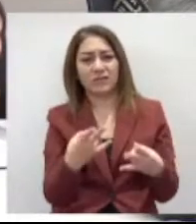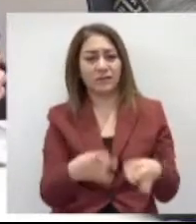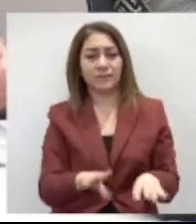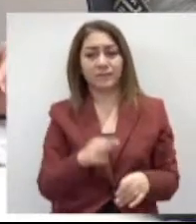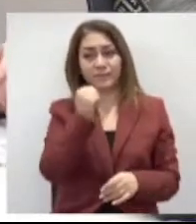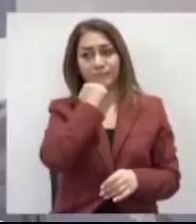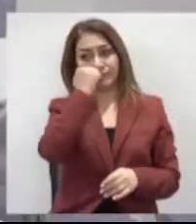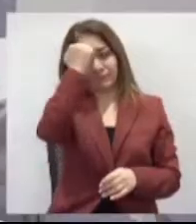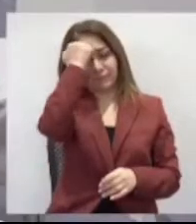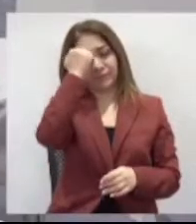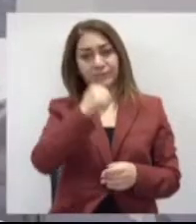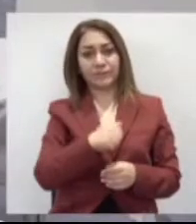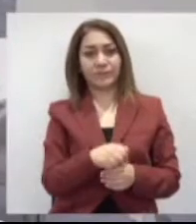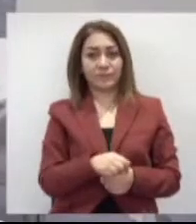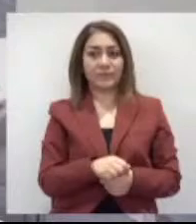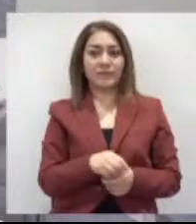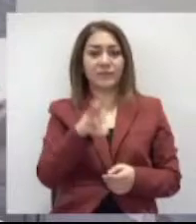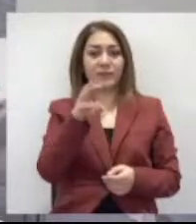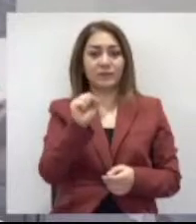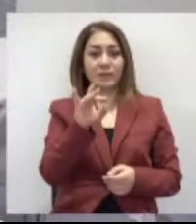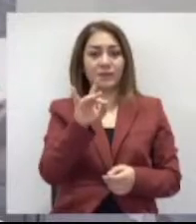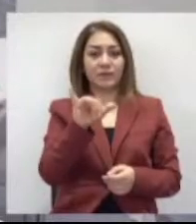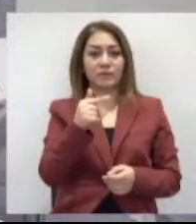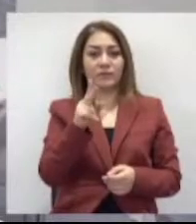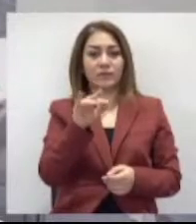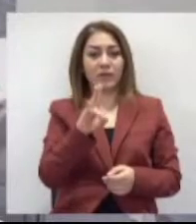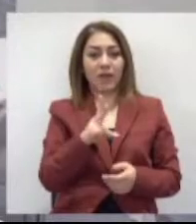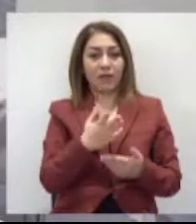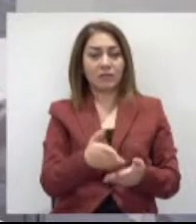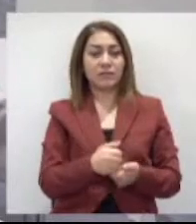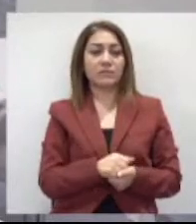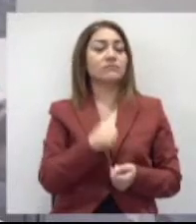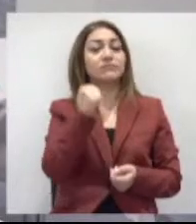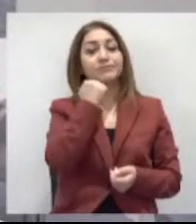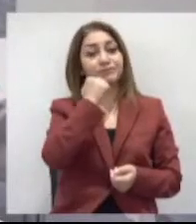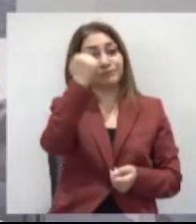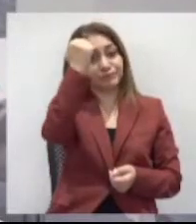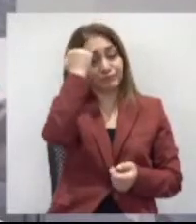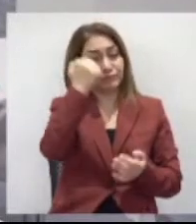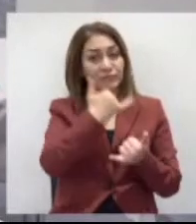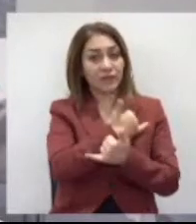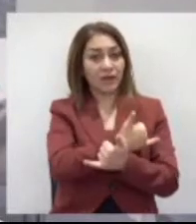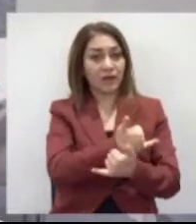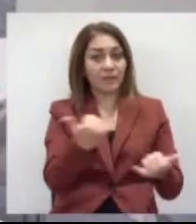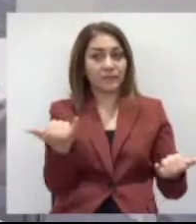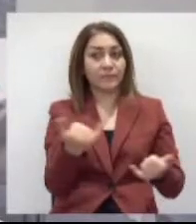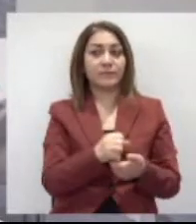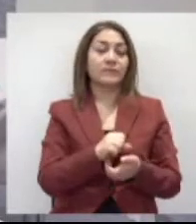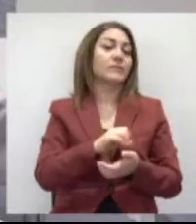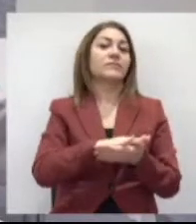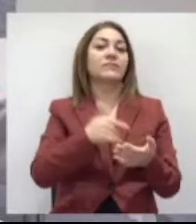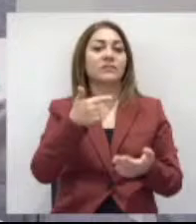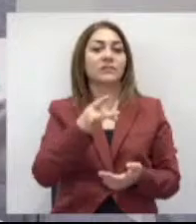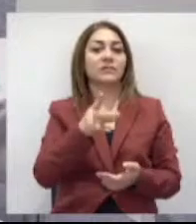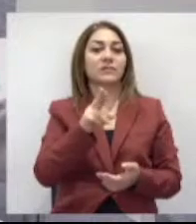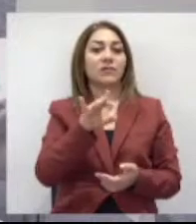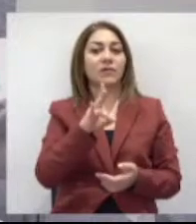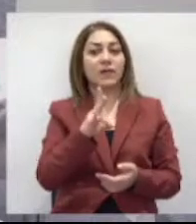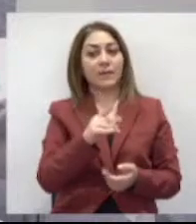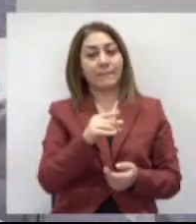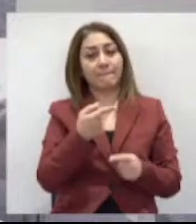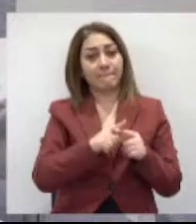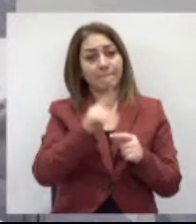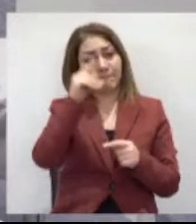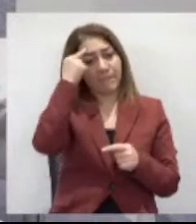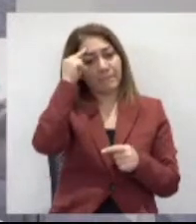Շնորհակալություն։ Շնորհակալություն Տիկին Գրիգորյան, պարոն Մարոյան համար։ Շնորհակալ եմ հարգելի գործընկերներ, ես շնորհակալ եմ Տիկին Գրիգորյանին, որովհետև ես էլ ուզում հասկանալ,